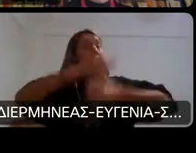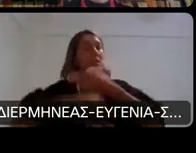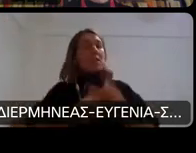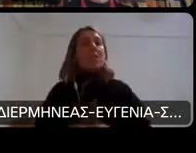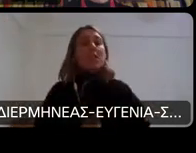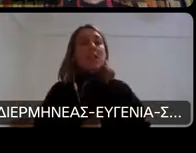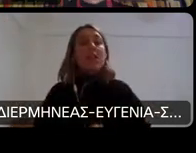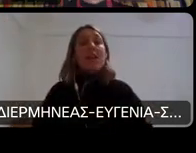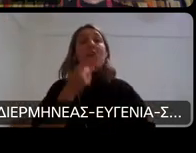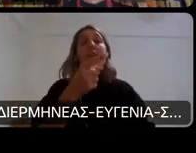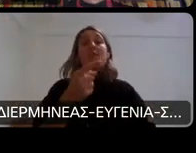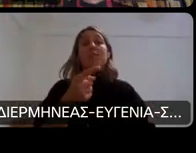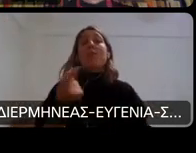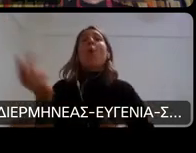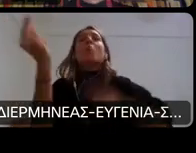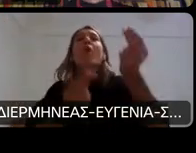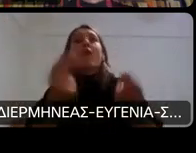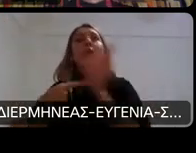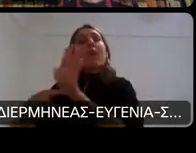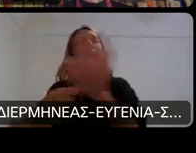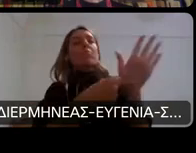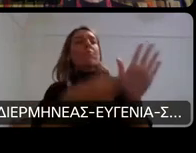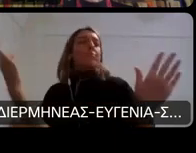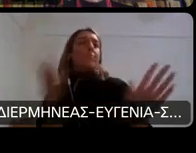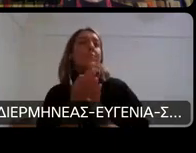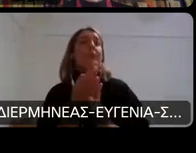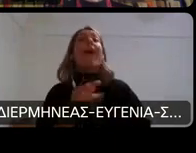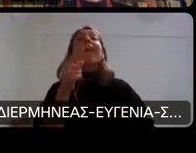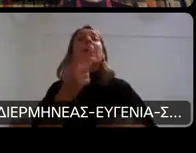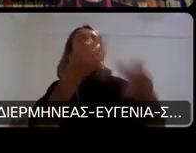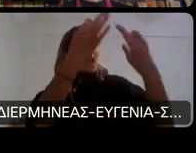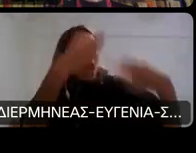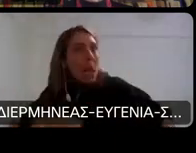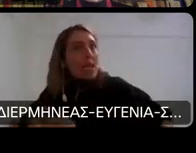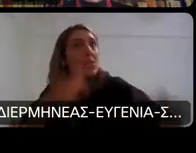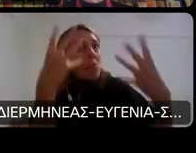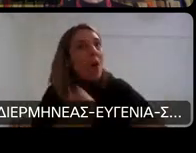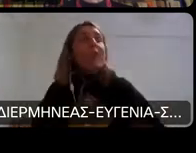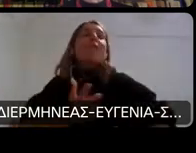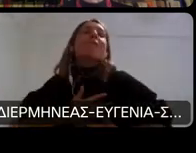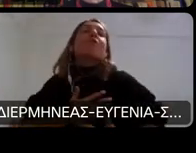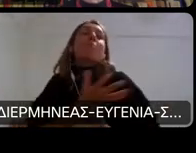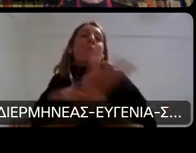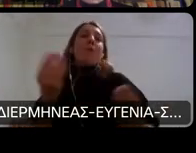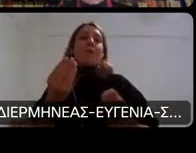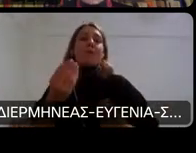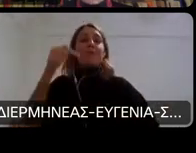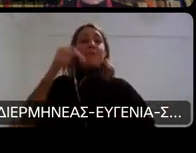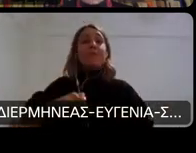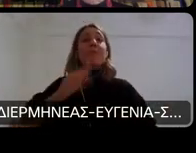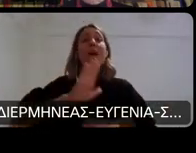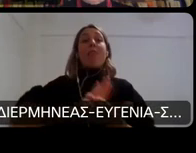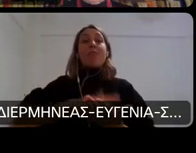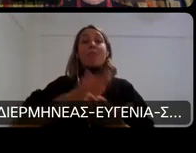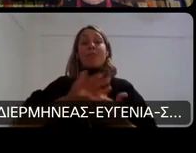κριτική παρουσίαση των προβλημάτων και τις λύσεις που διαφαίνονται. Ευχαριστούμε πάρα πολύ. Το χρόνο δεν